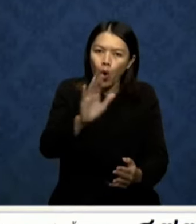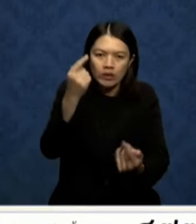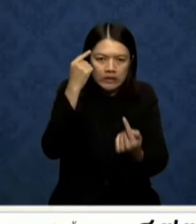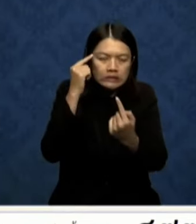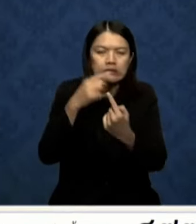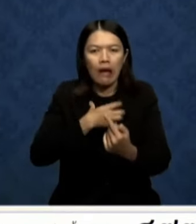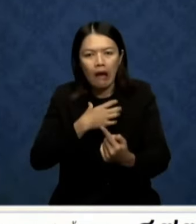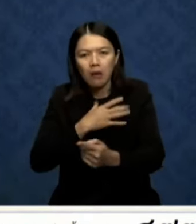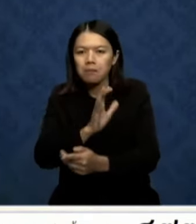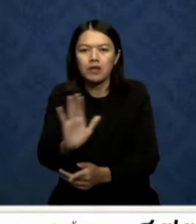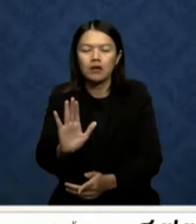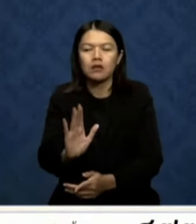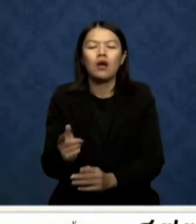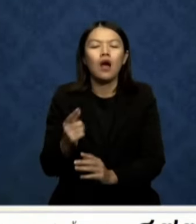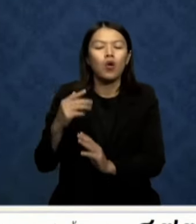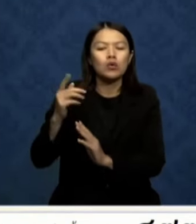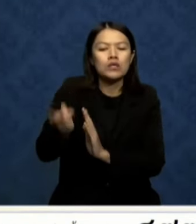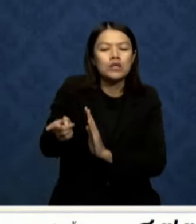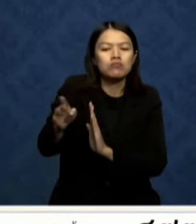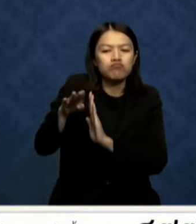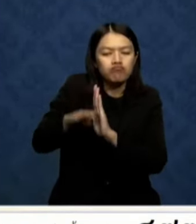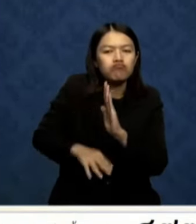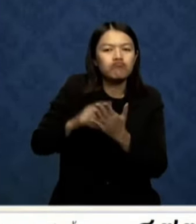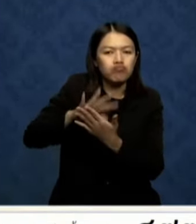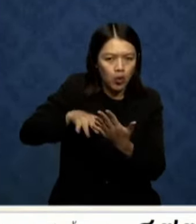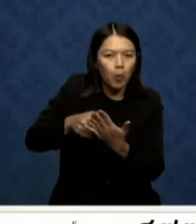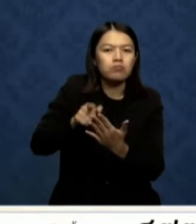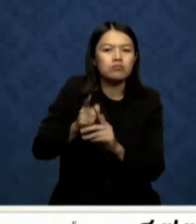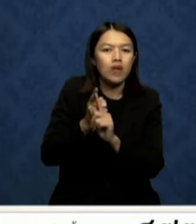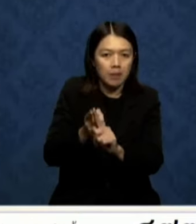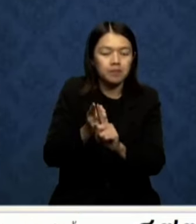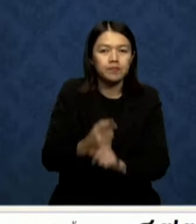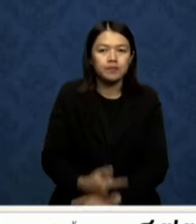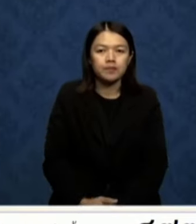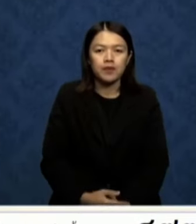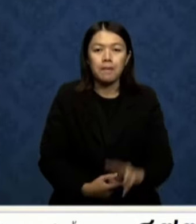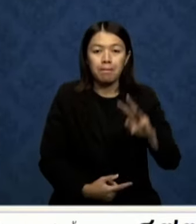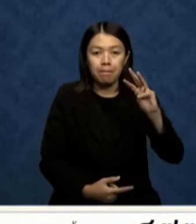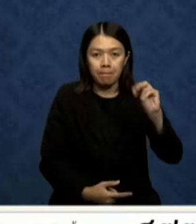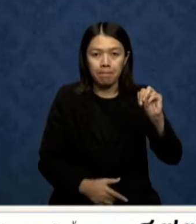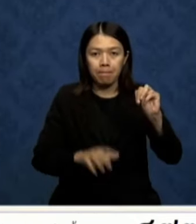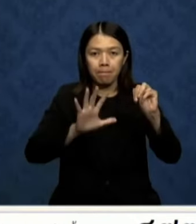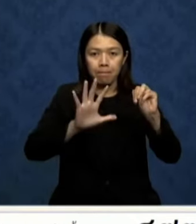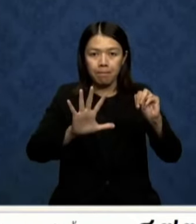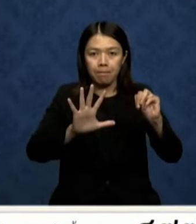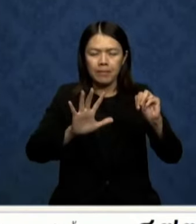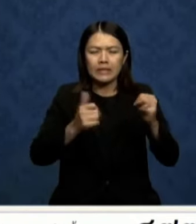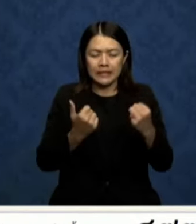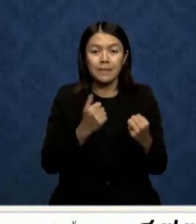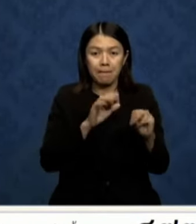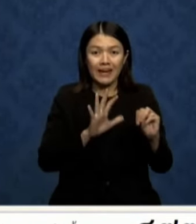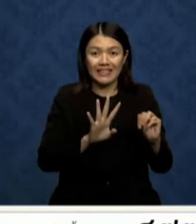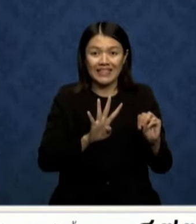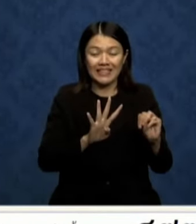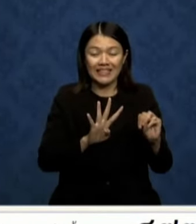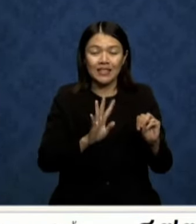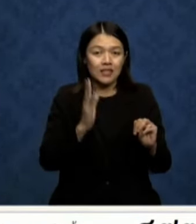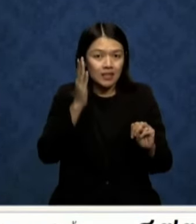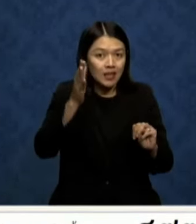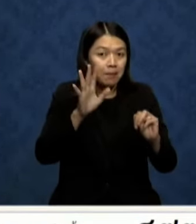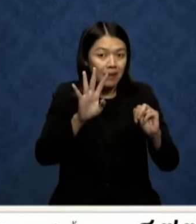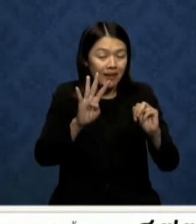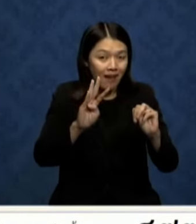ราก็ยึดกรอบที่มันเคยเป็นมาโดยตลอดนะครับในประเด็นเกี่ยวกับมาตรา5จริงๆแล้วตอนนี้อยู่มาตรา4นะครับแต่ในมาตรา5เนี่ย